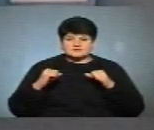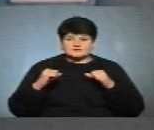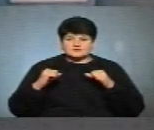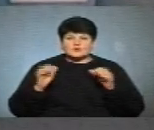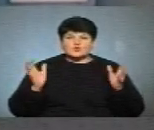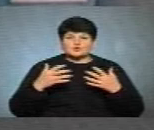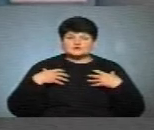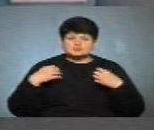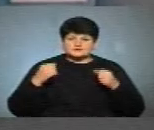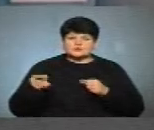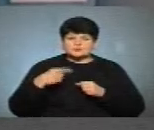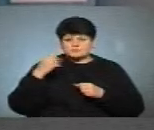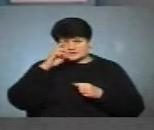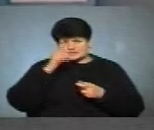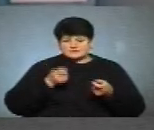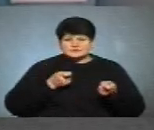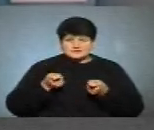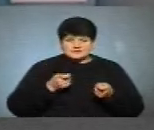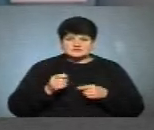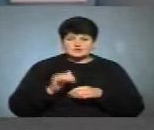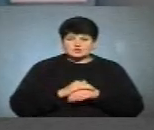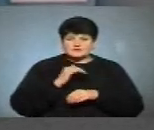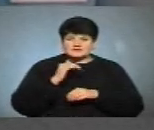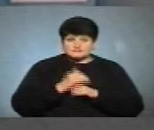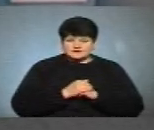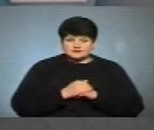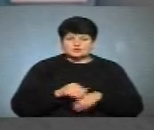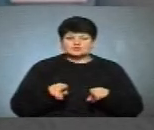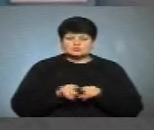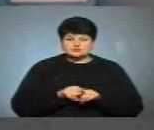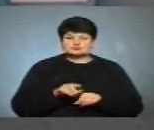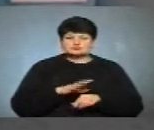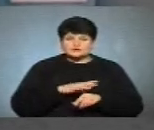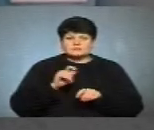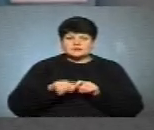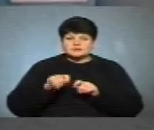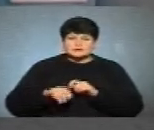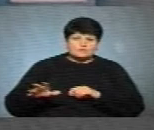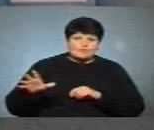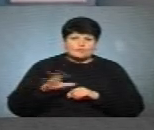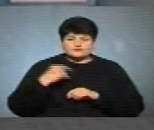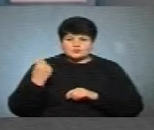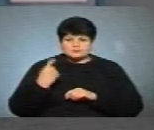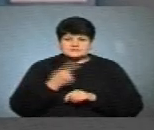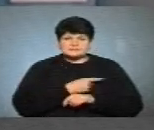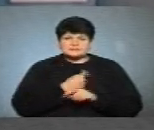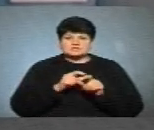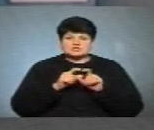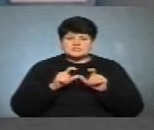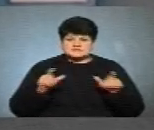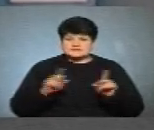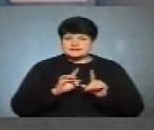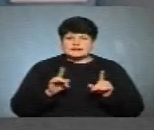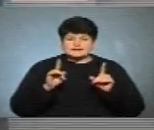начальницею управління охорони здоров'я Тернопільської облдержадміністрації. Доброго вечора. Доброго вечора. Отож, відбувалися перевірки по всій області медзакладів, не